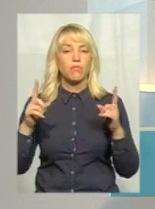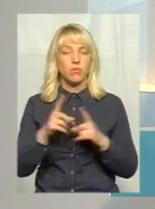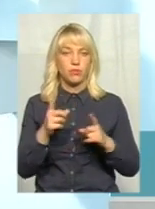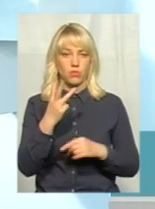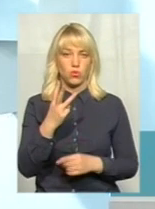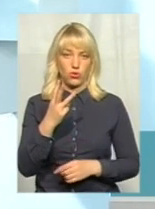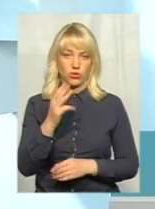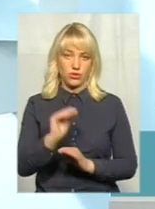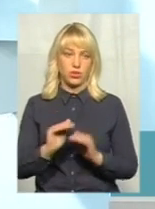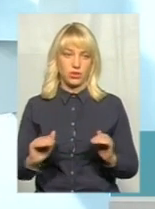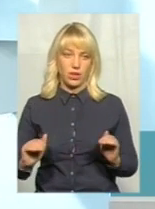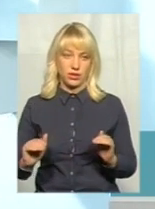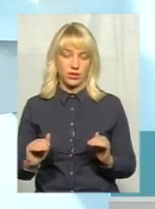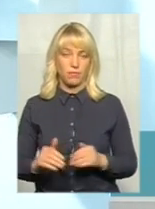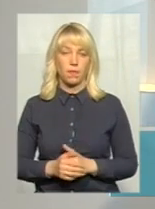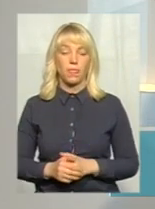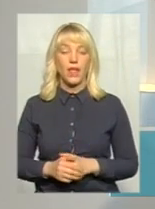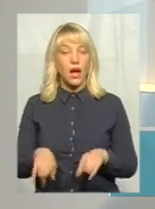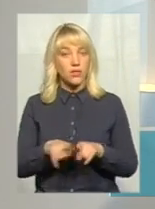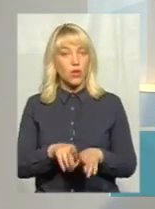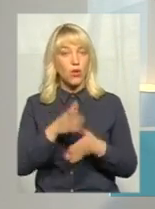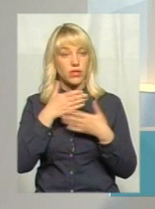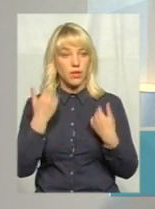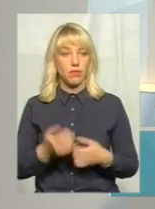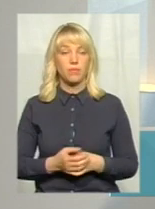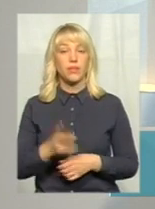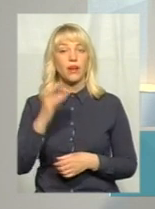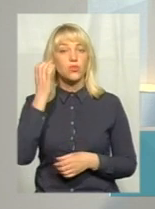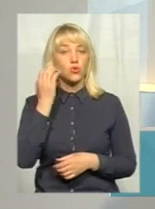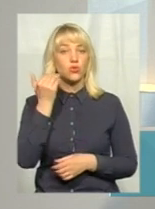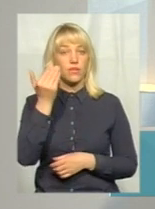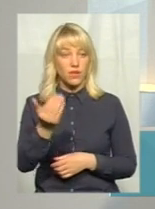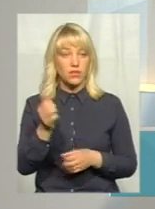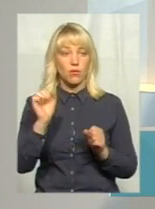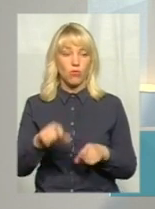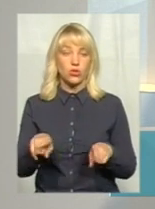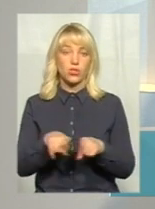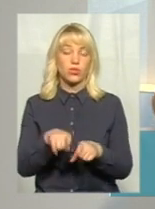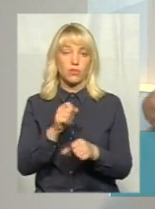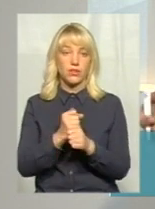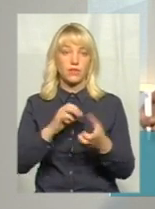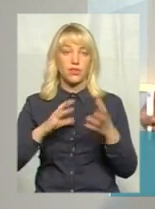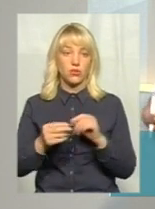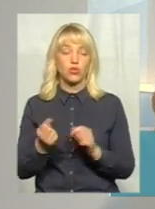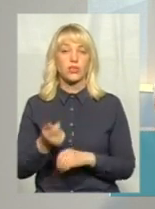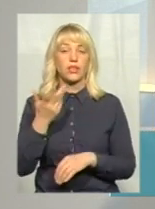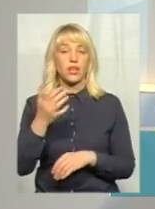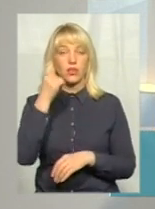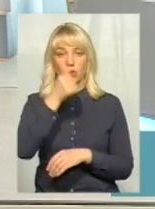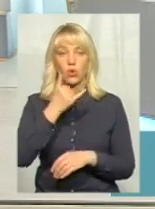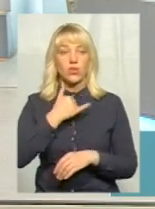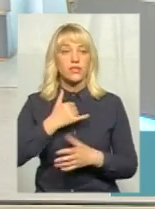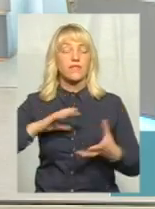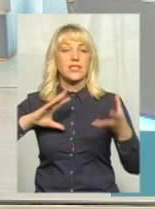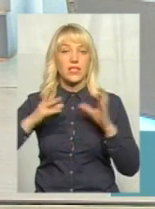такого ж так, але нема. Пане Сергій, слухаючи вас, з того, що ви сказали, можна зробити висновок, що за декілька років нас взагалі